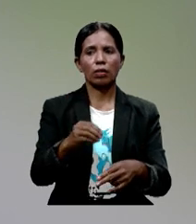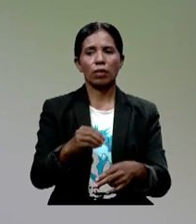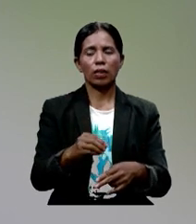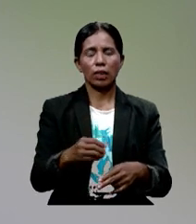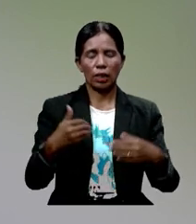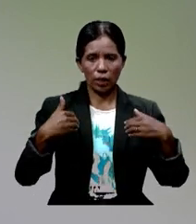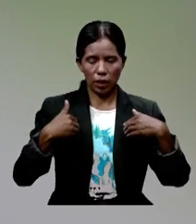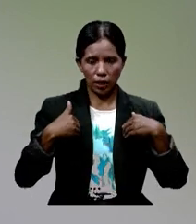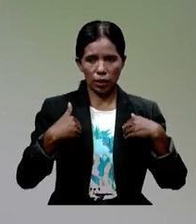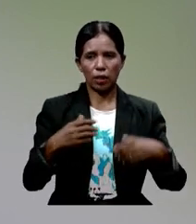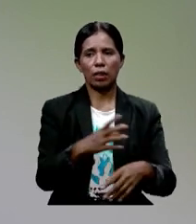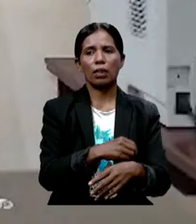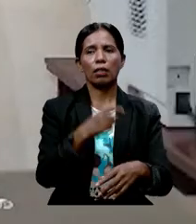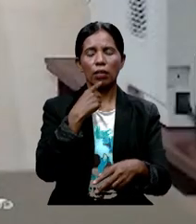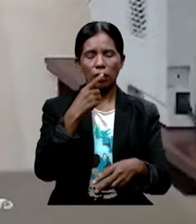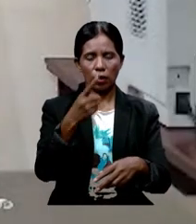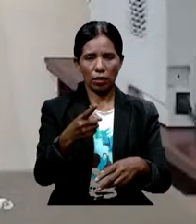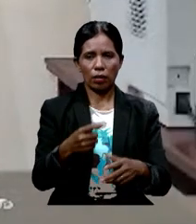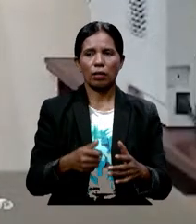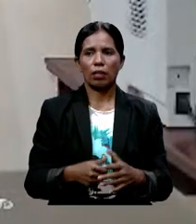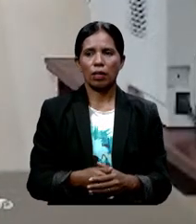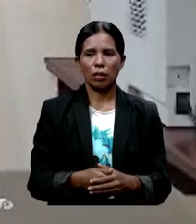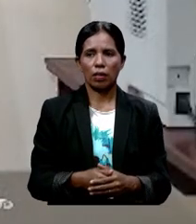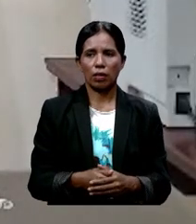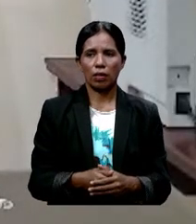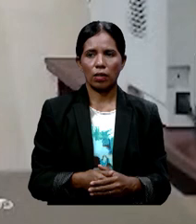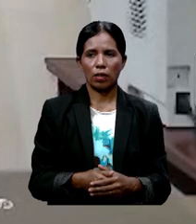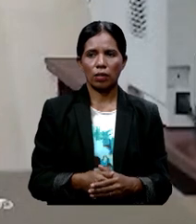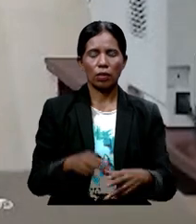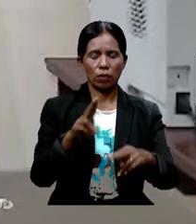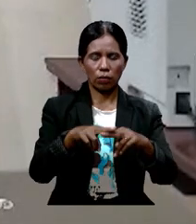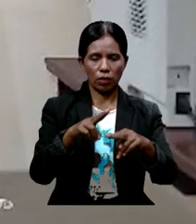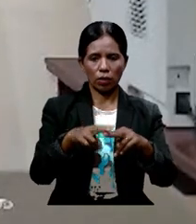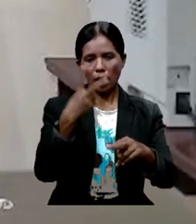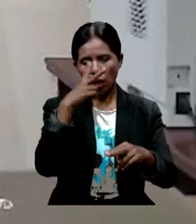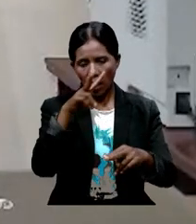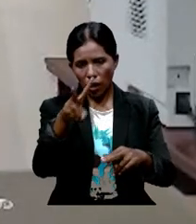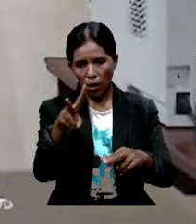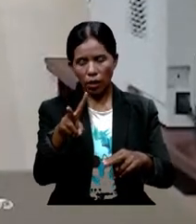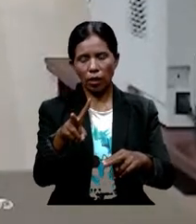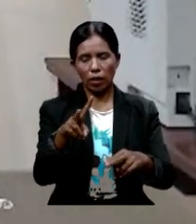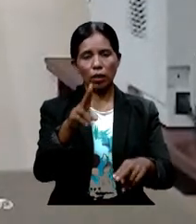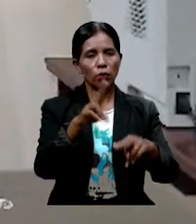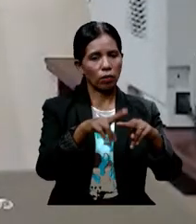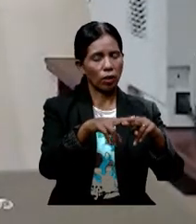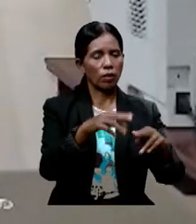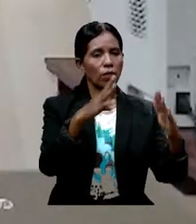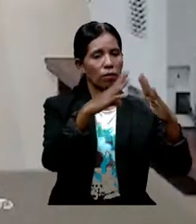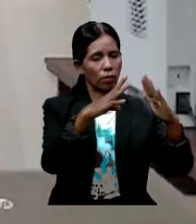umoin, akontes nih dia kata ninya tur hele ninya umoin brana. Ni hari rasi komatang yang depoi di